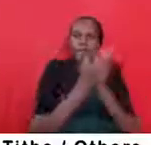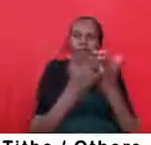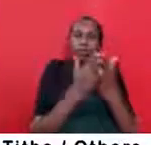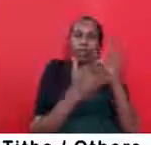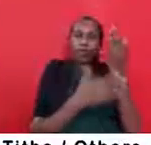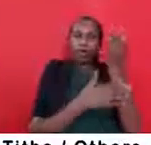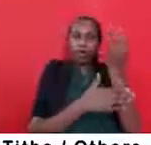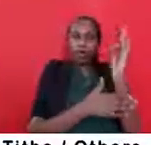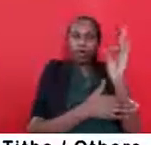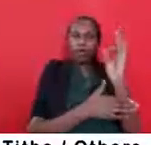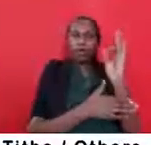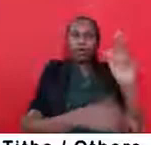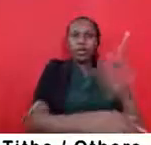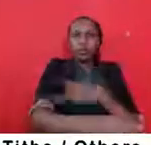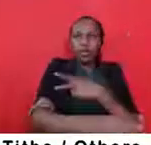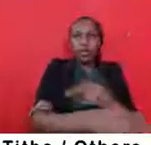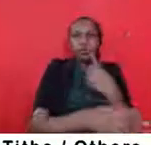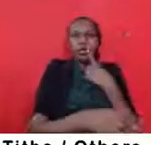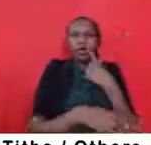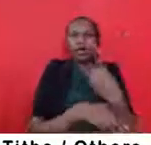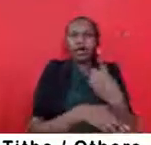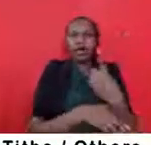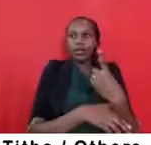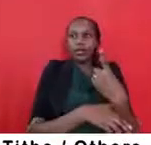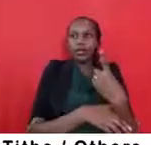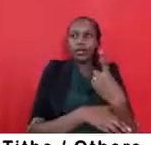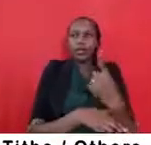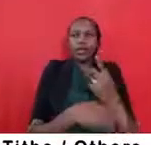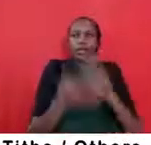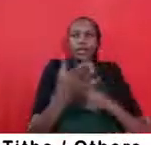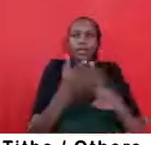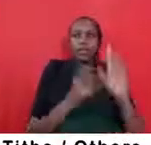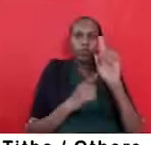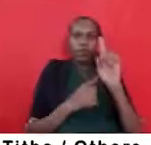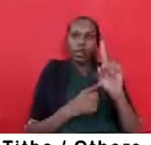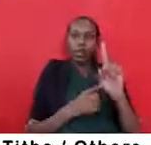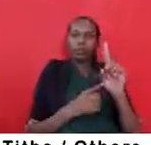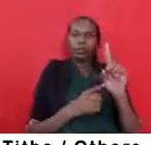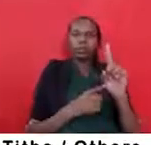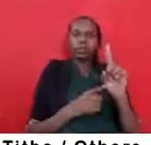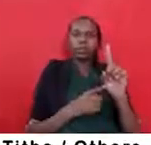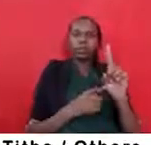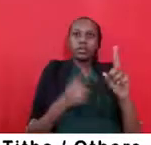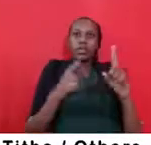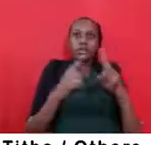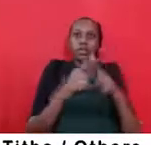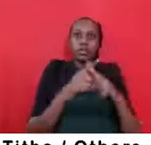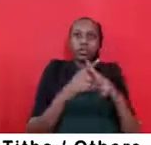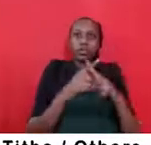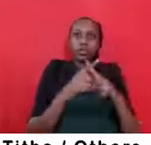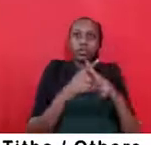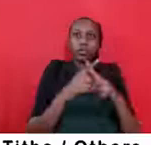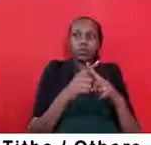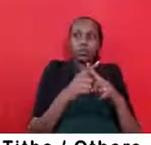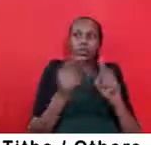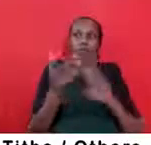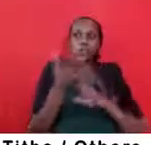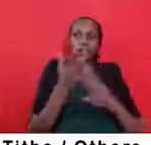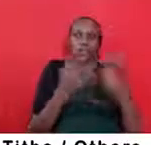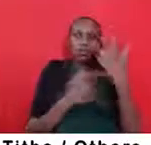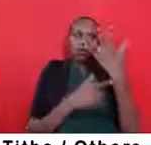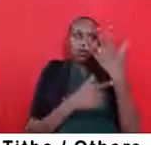kitabu cha Zaburi 101 mstari wa kwanza hadi wa